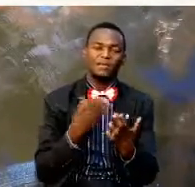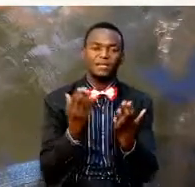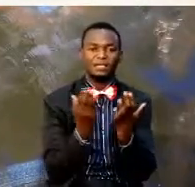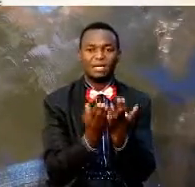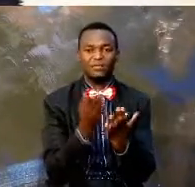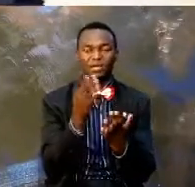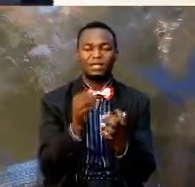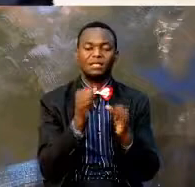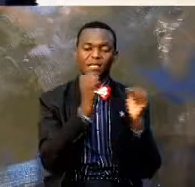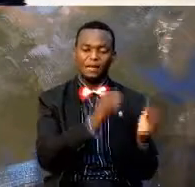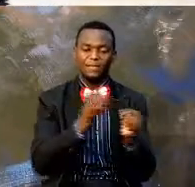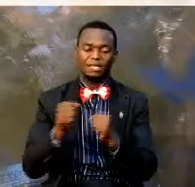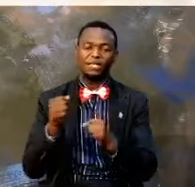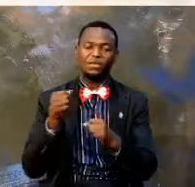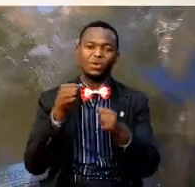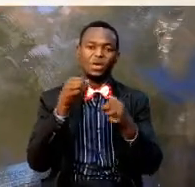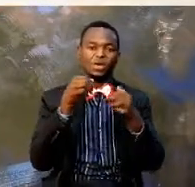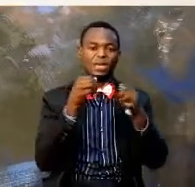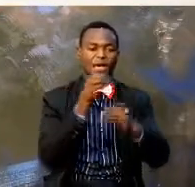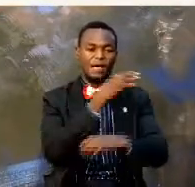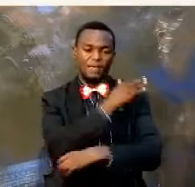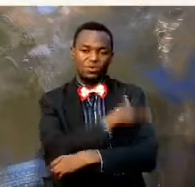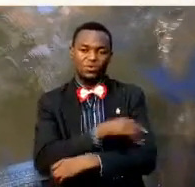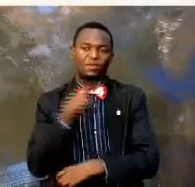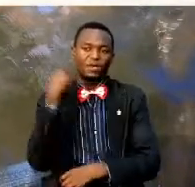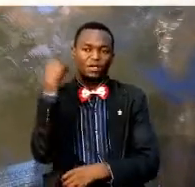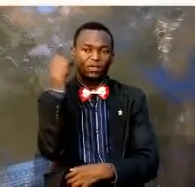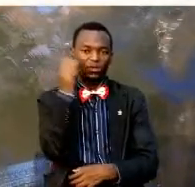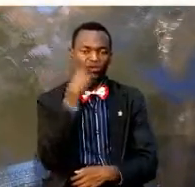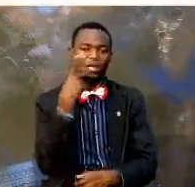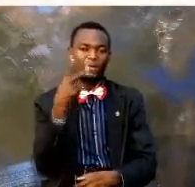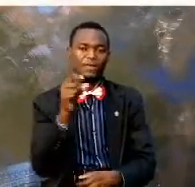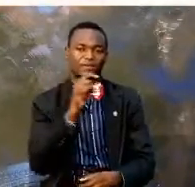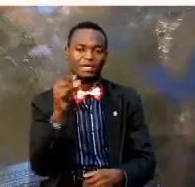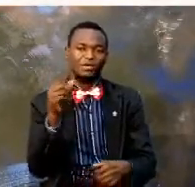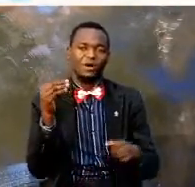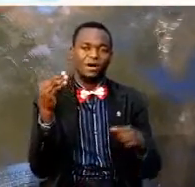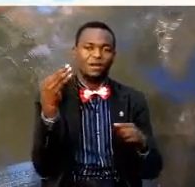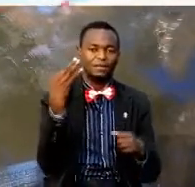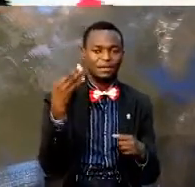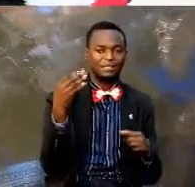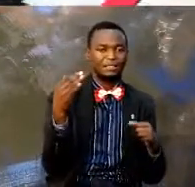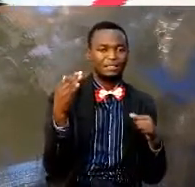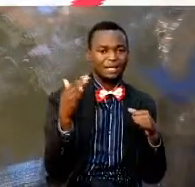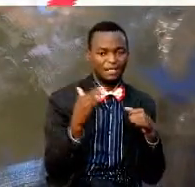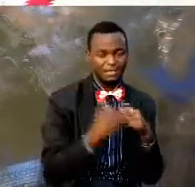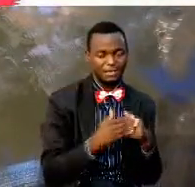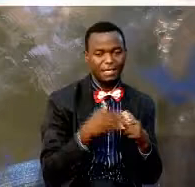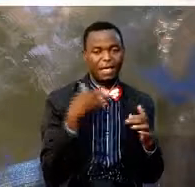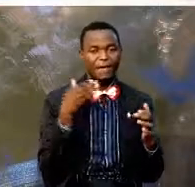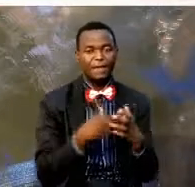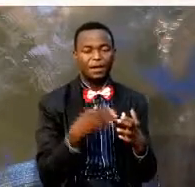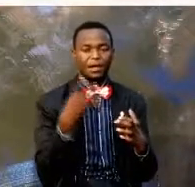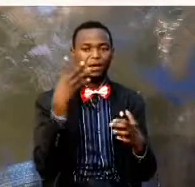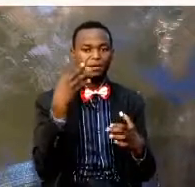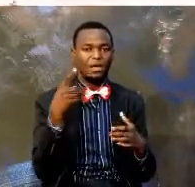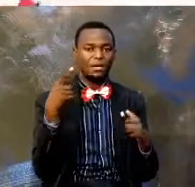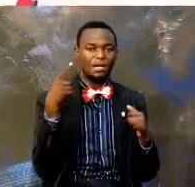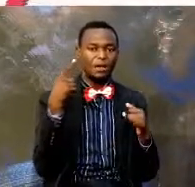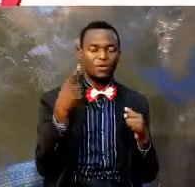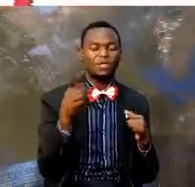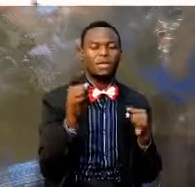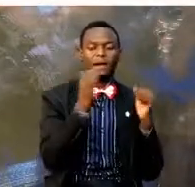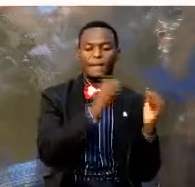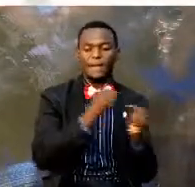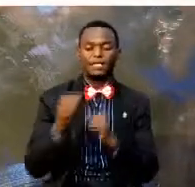cha Matendo ya Mitume sura ile ya pili, mstari wa 39 hadi mstari wa 41. Pamoja nami. Matendo ya